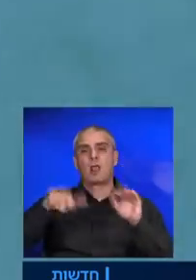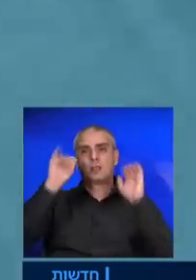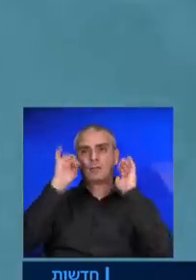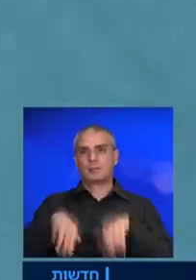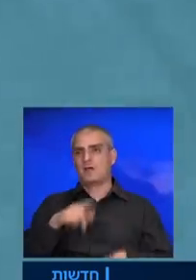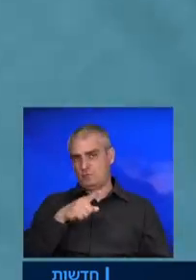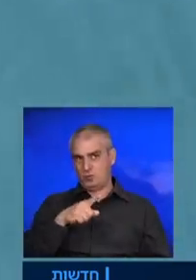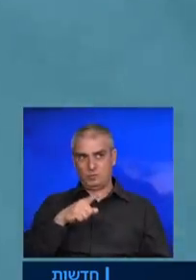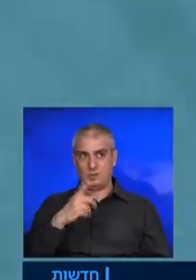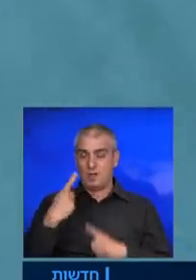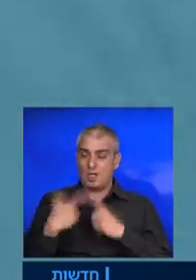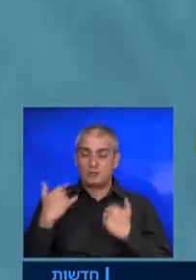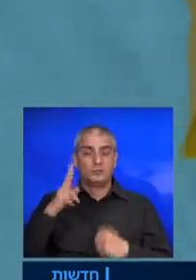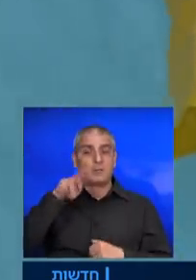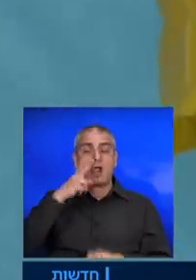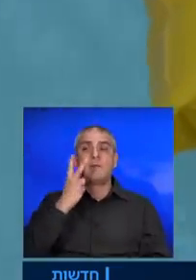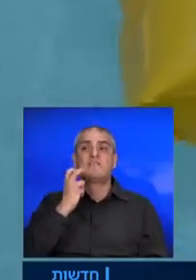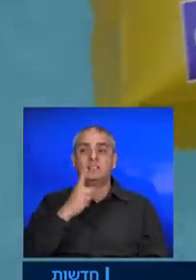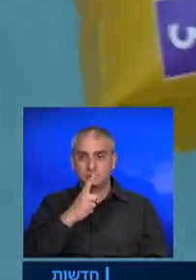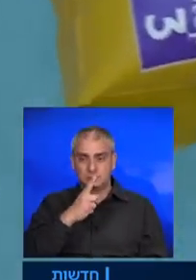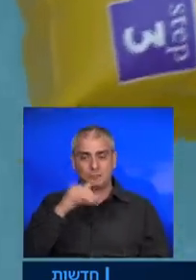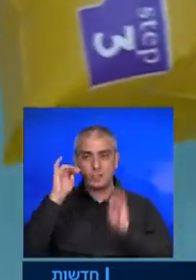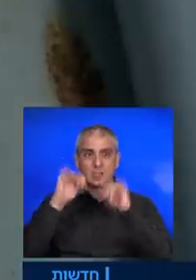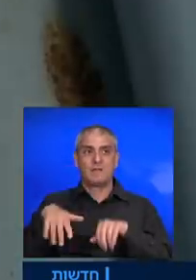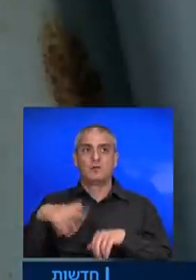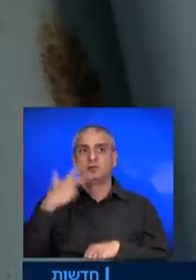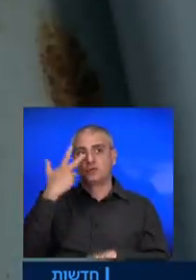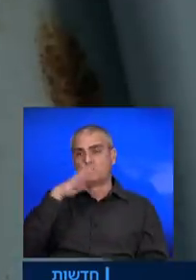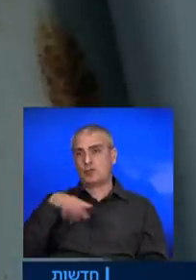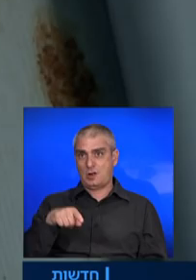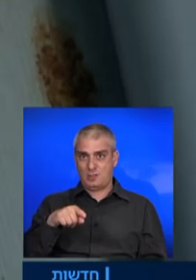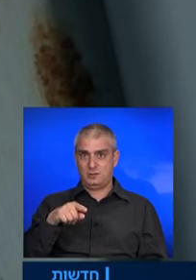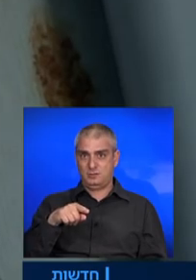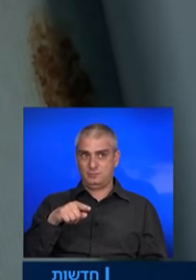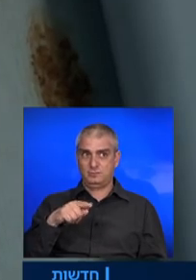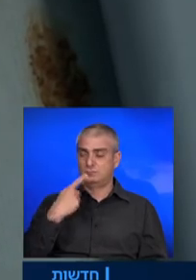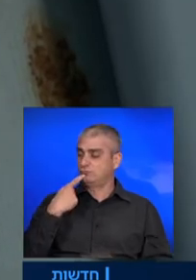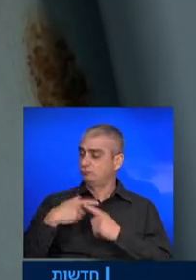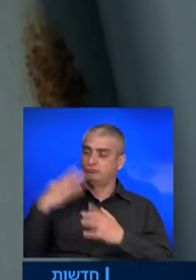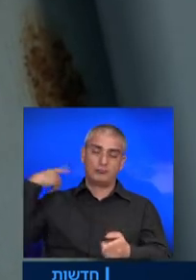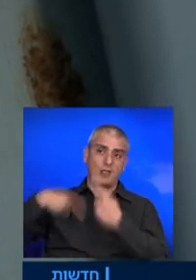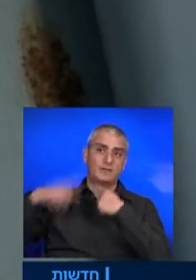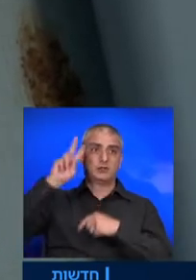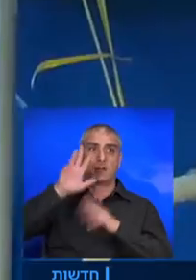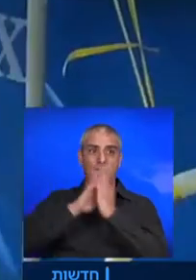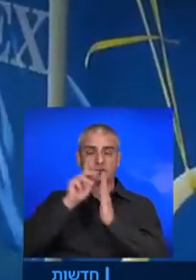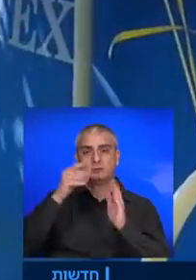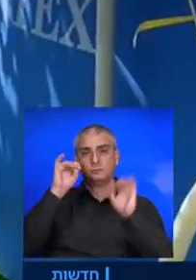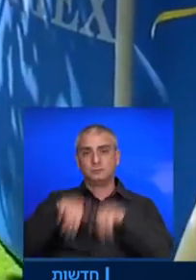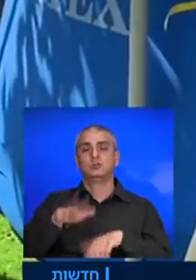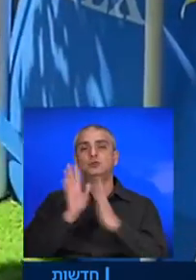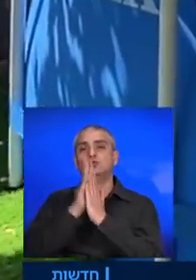מתחילת 2020, טבעו למוות 3 ילדים. בשנה החולפת מתו 18 ילדים.